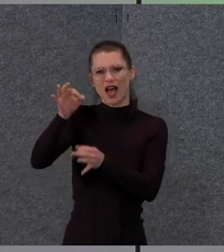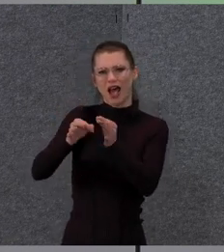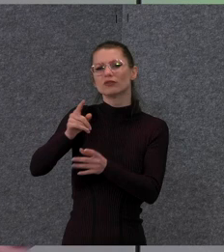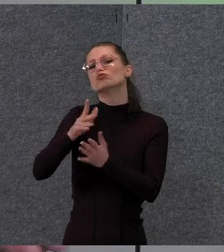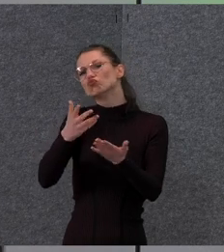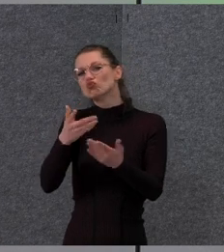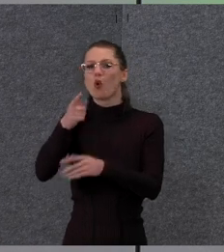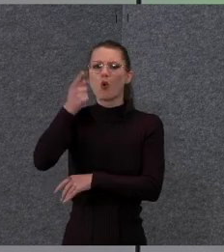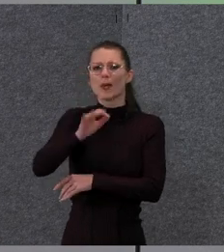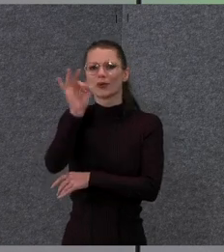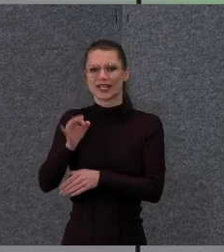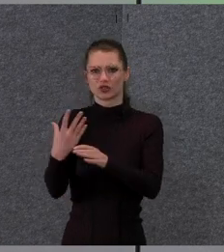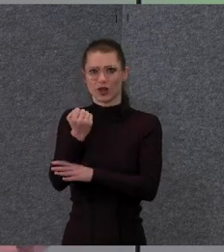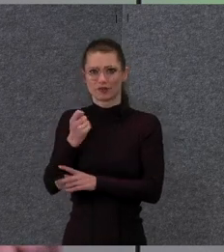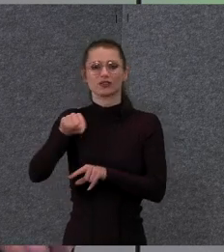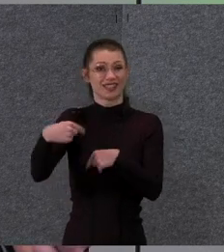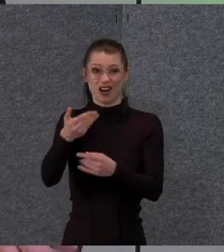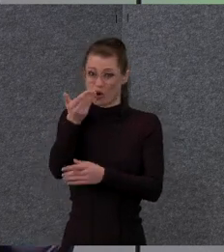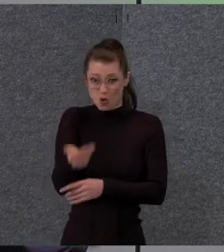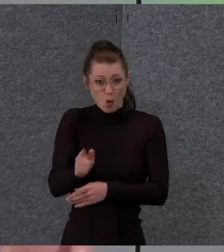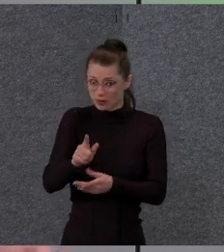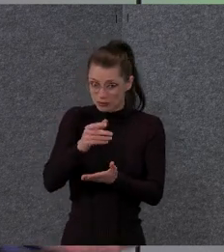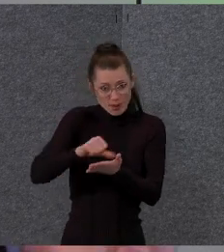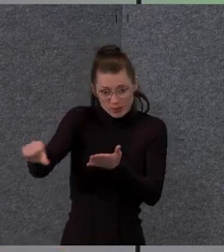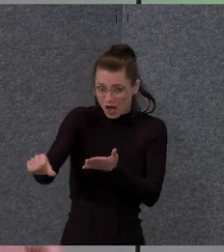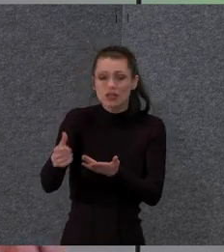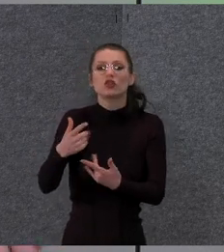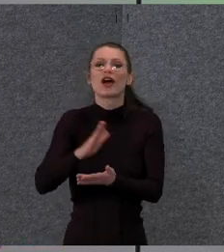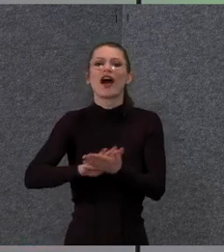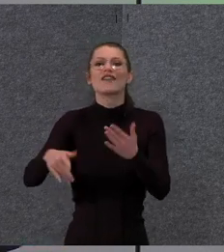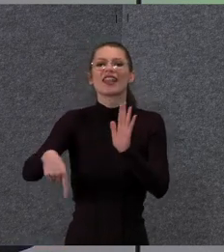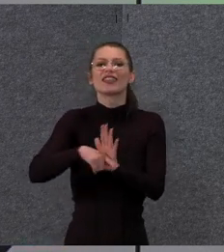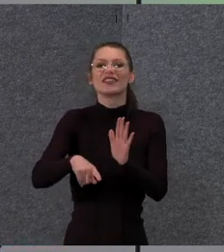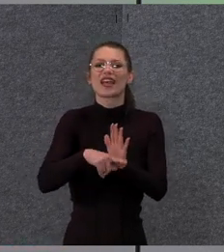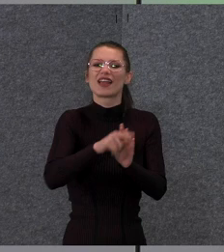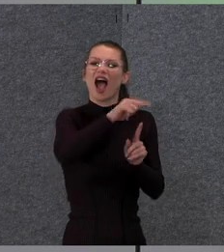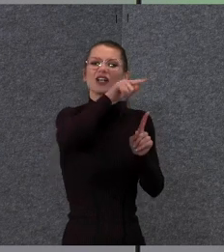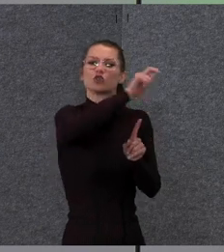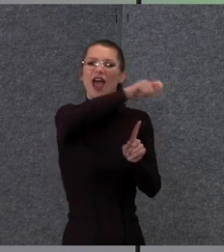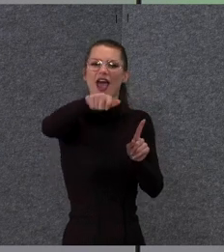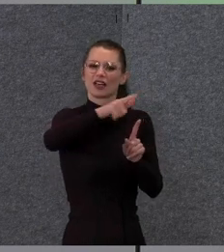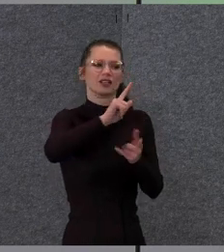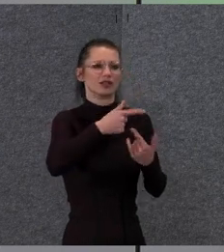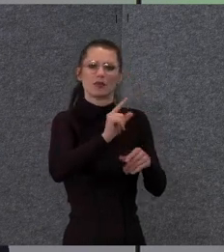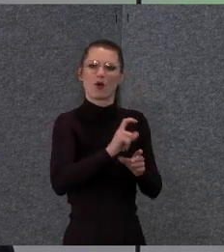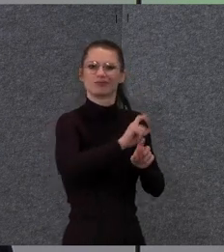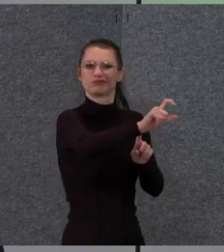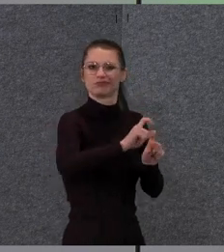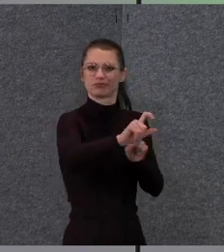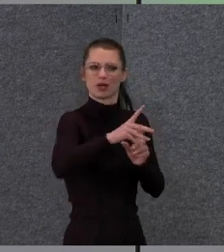100% erreicht haben, dann werden da irgendwann gar keine Löhne mehr gezahlt, sondern nur noch Dividenden an die Aktionäre. Und das ist natürlich ein